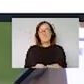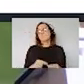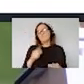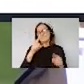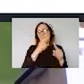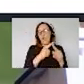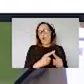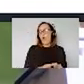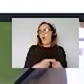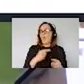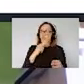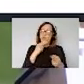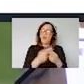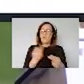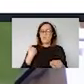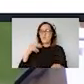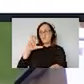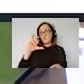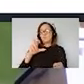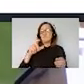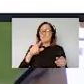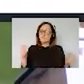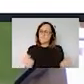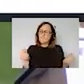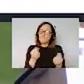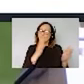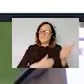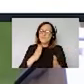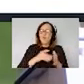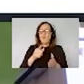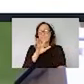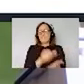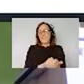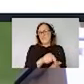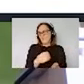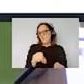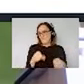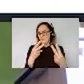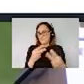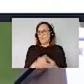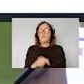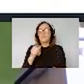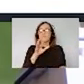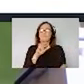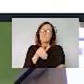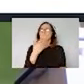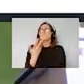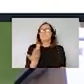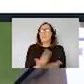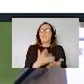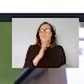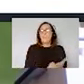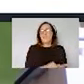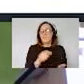odpowiedziało prawie 300 osób, dlatego i według tej ankiety starałam się przygotować dla Państwa zajęcia. Zajęcia tak to nazywam, bo